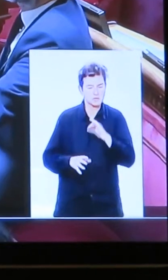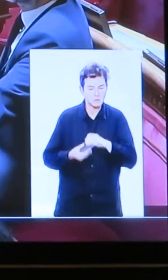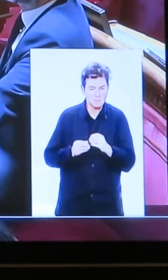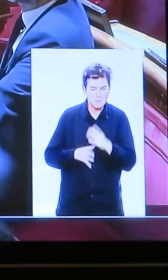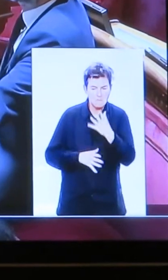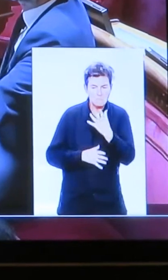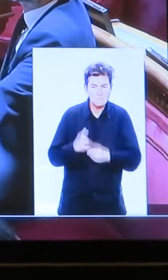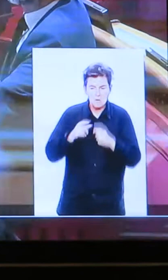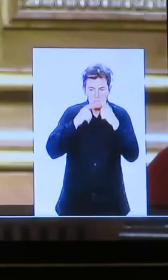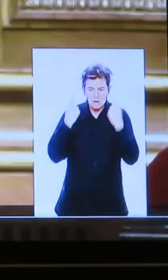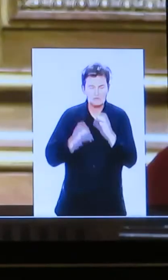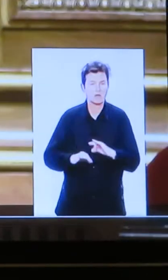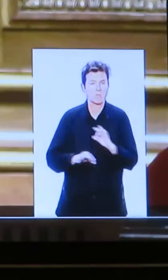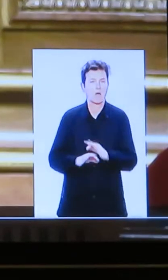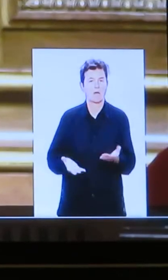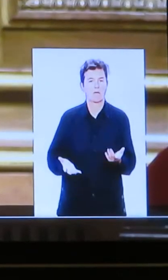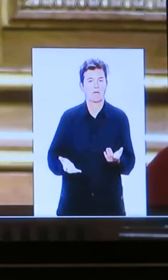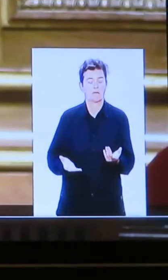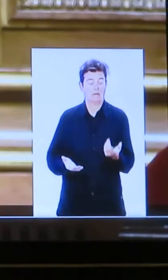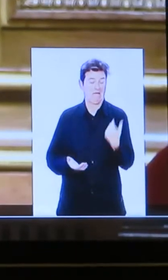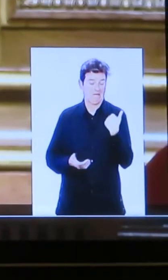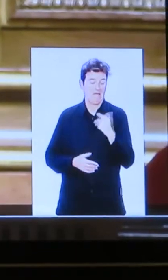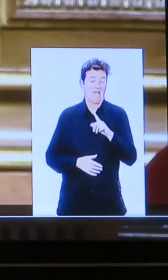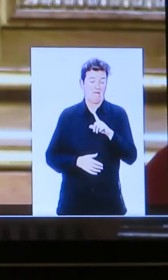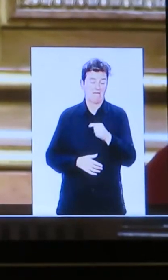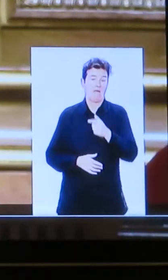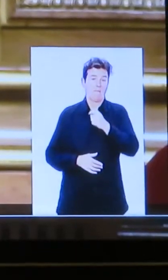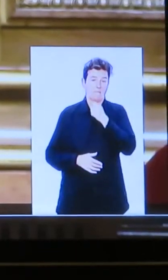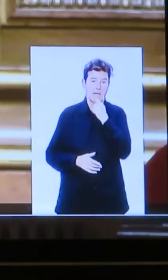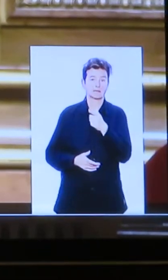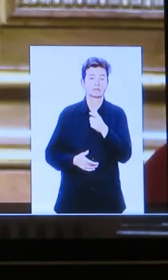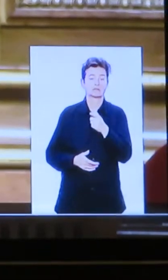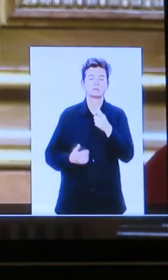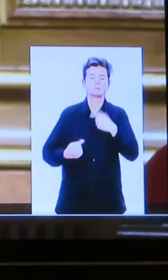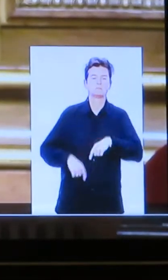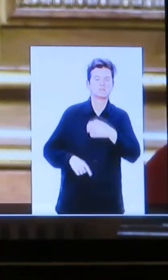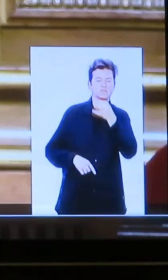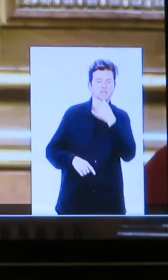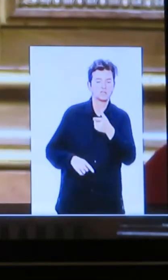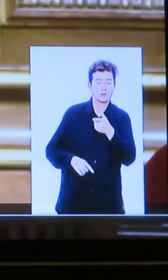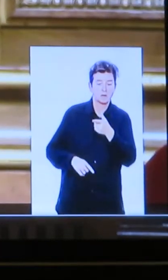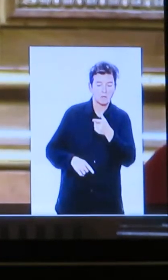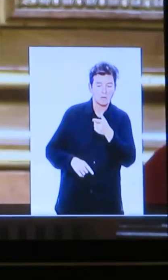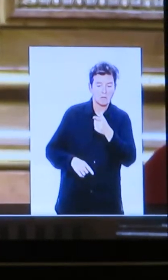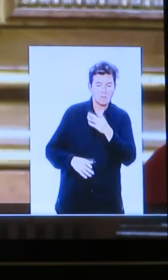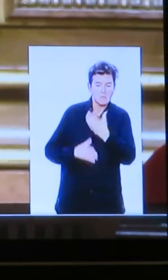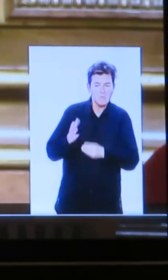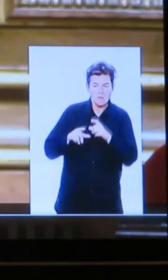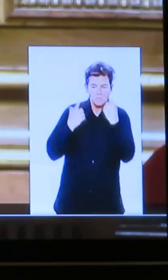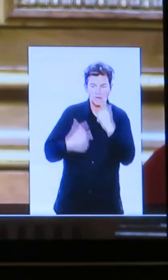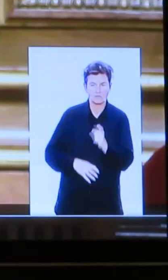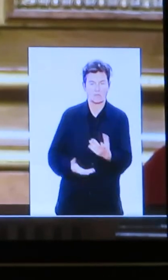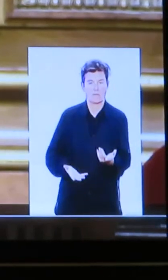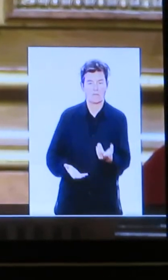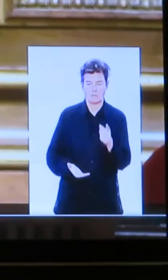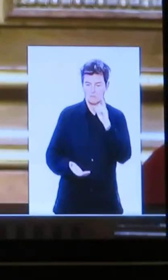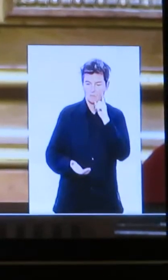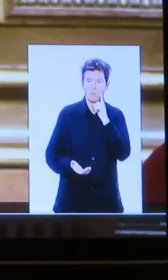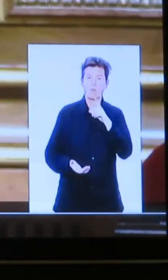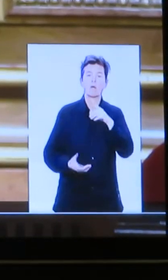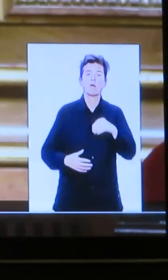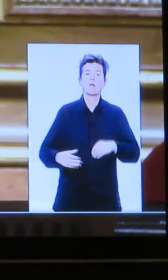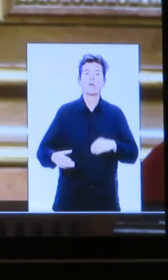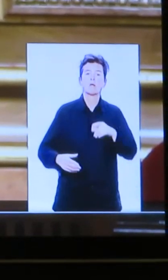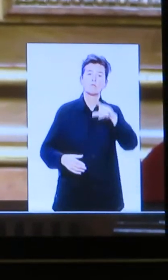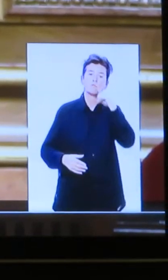pénurie concernant les masques. Le 20 mars, c'est Laurent Nunez qui a refusé de reconnaître le manque de masques. Mais alors pourquoi Jérôme Salomon a-t-il affirmé